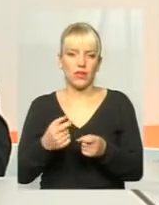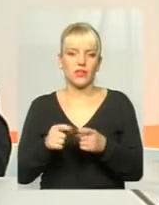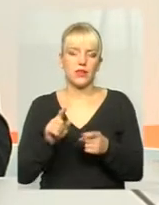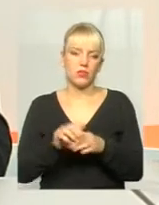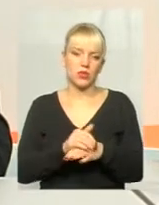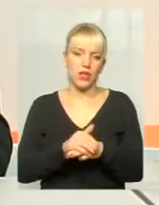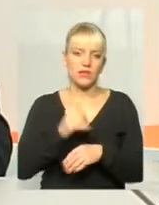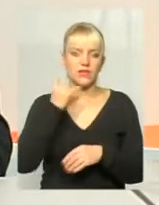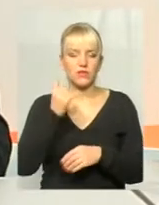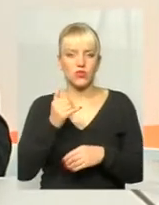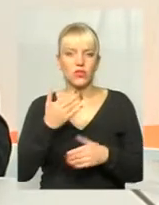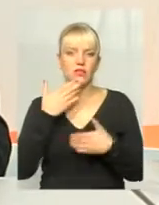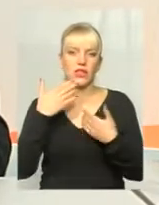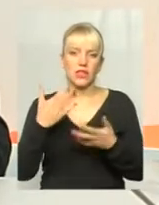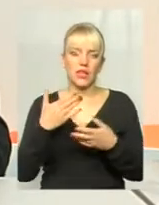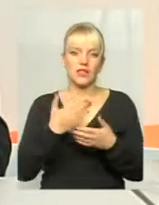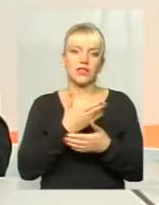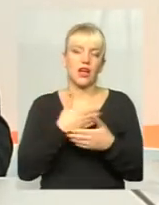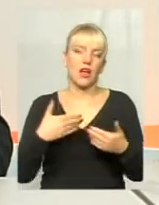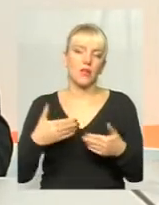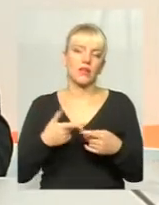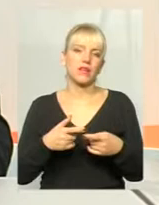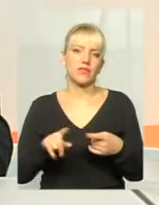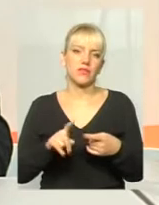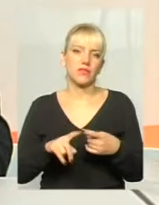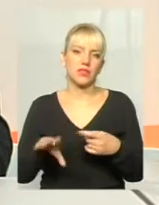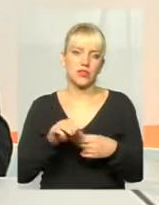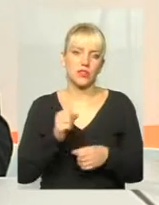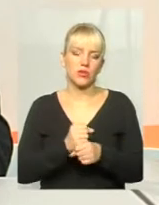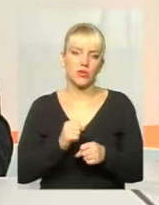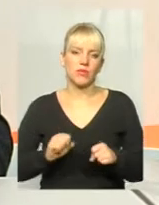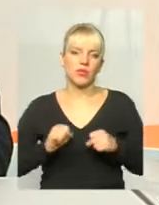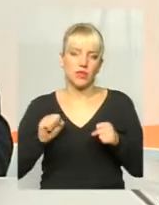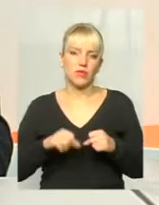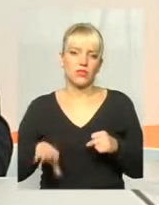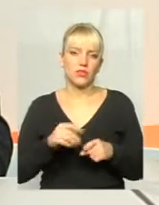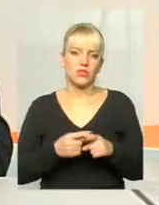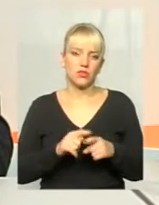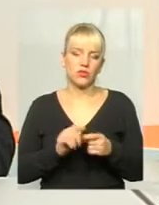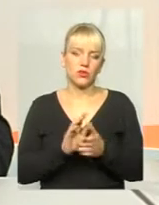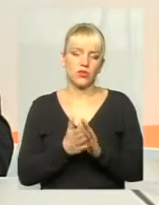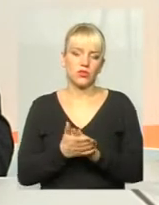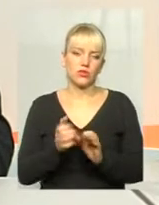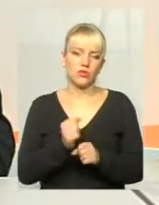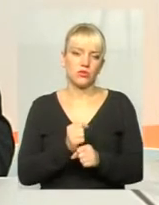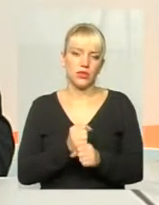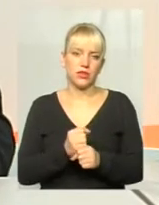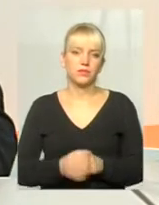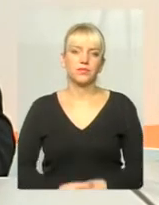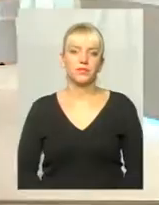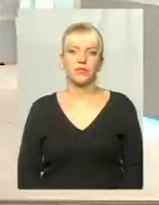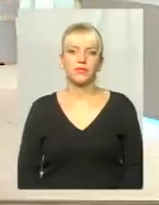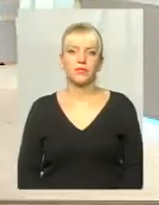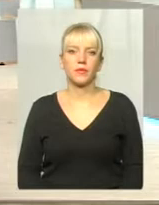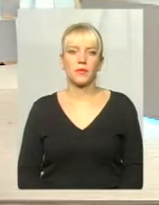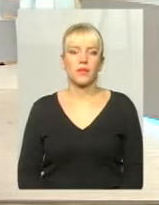дзвоніть, звертайтеся, а ми в міру сил своїх постараємося цю всю ситуацію зробити. І, власне, в межах